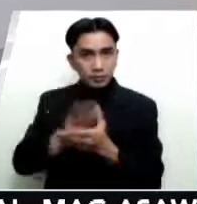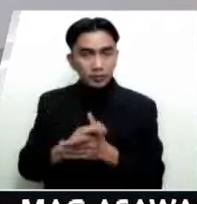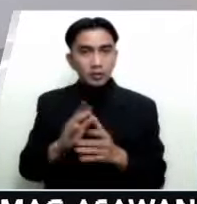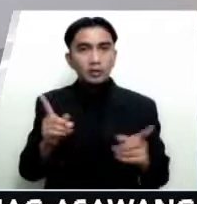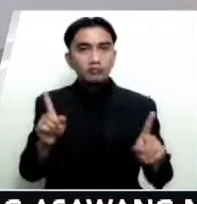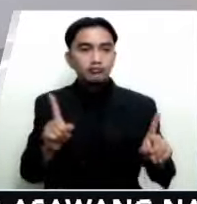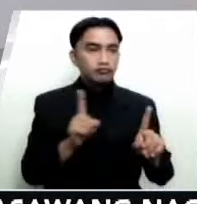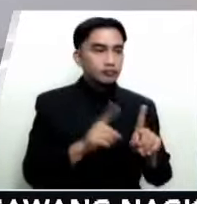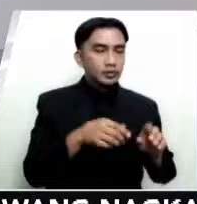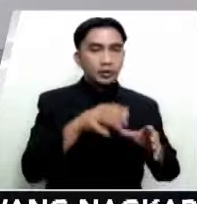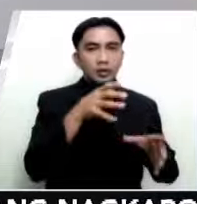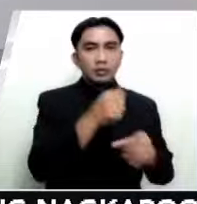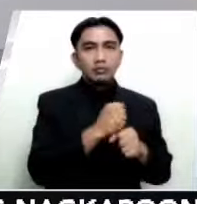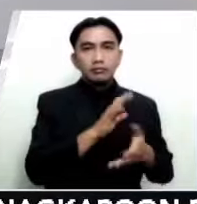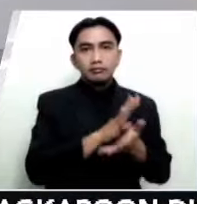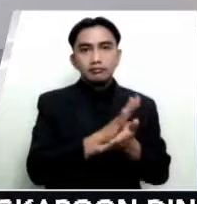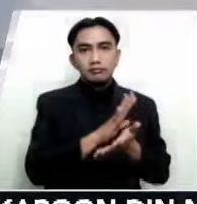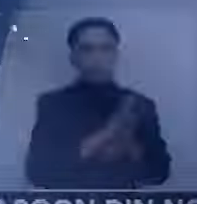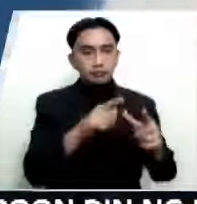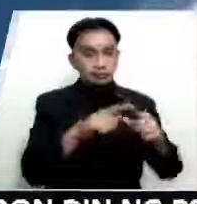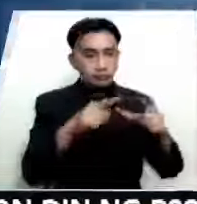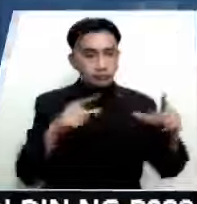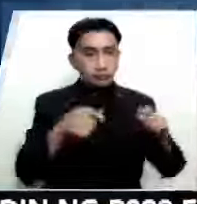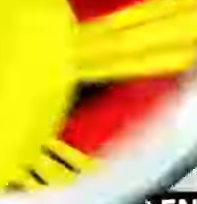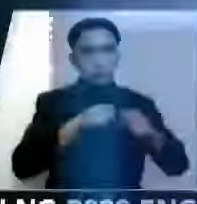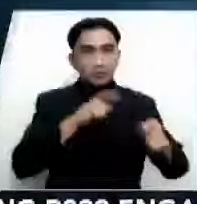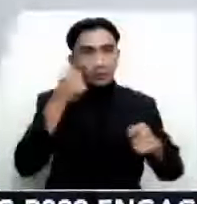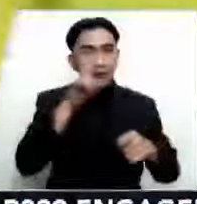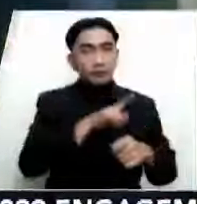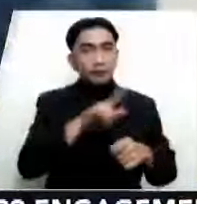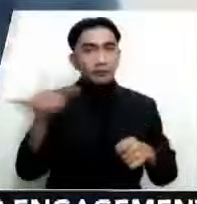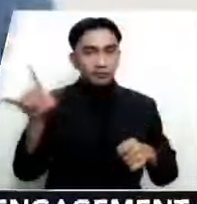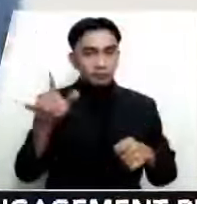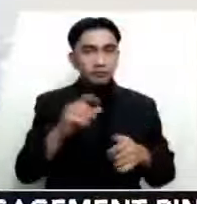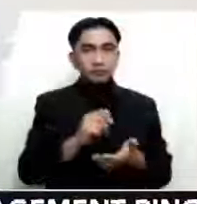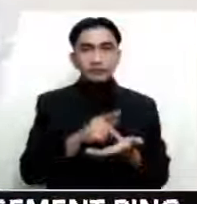ng flight. Narito po ang aking report.